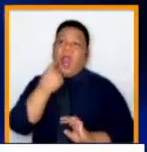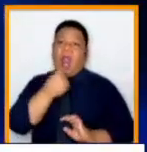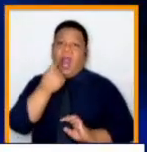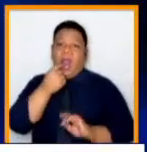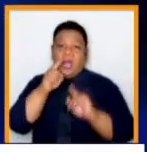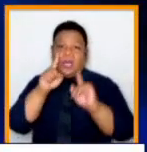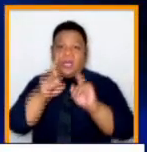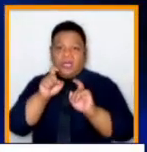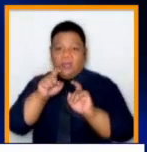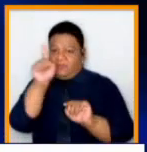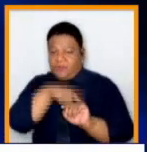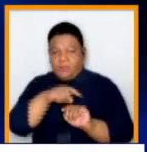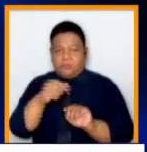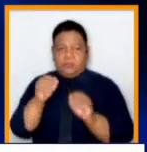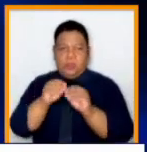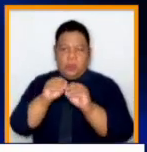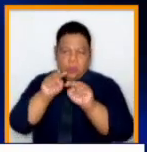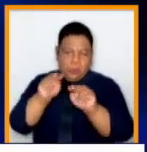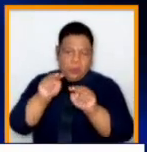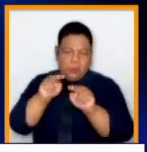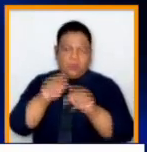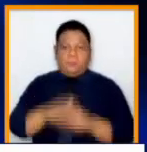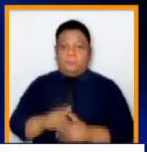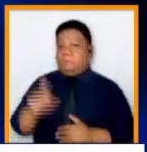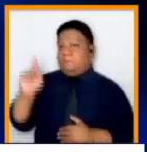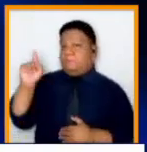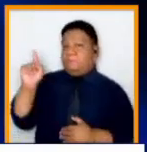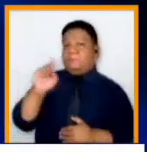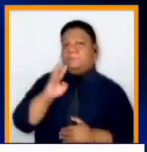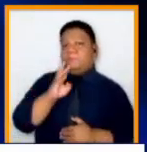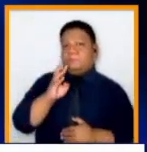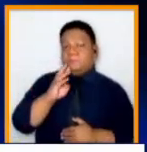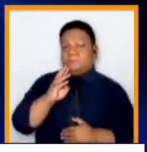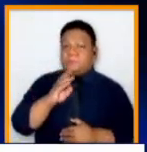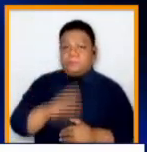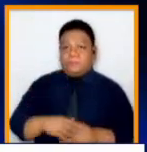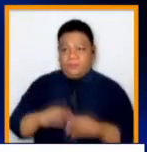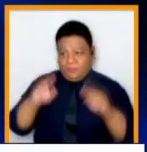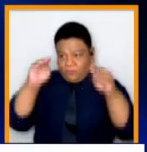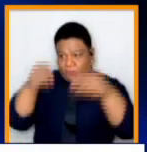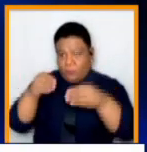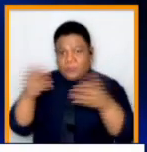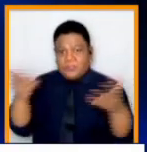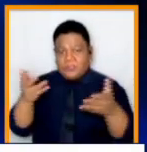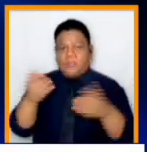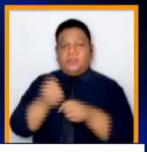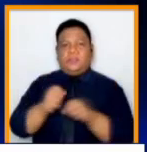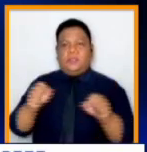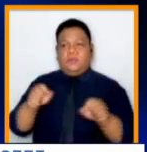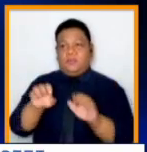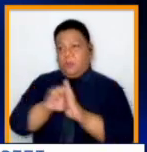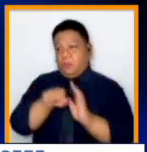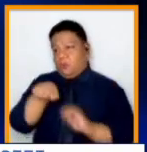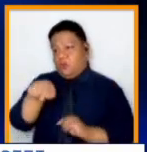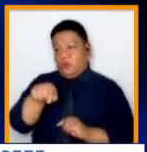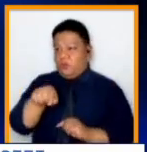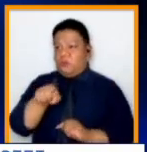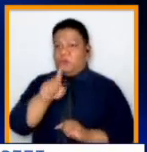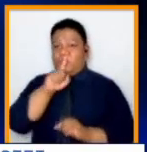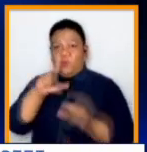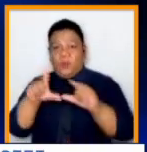ang focus namin. Kumbaga kung incidentally, may nahuli tayong koloro, edi so be it. Kaya nga, dinidiscourage namin